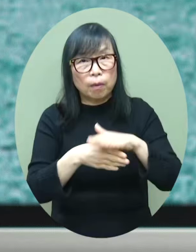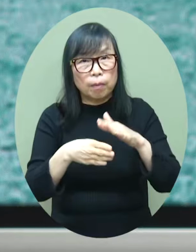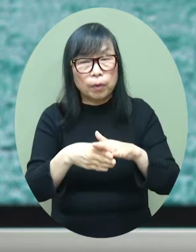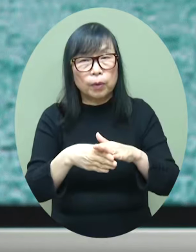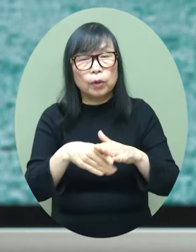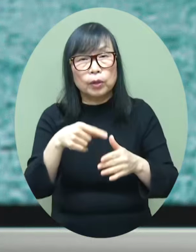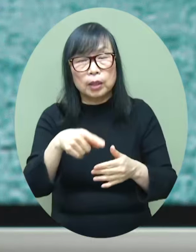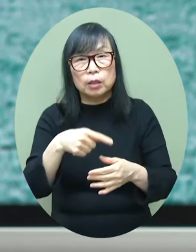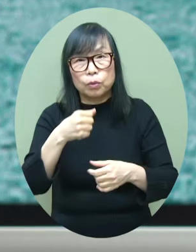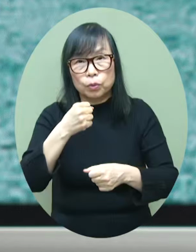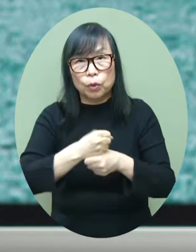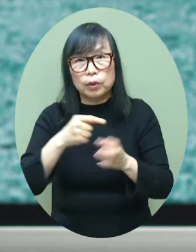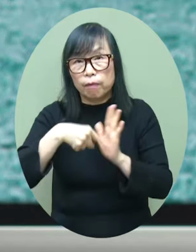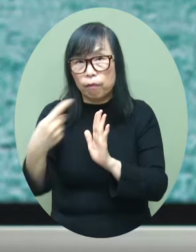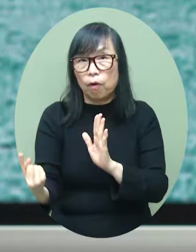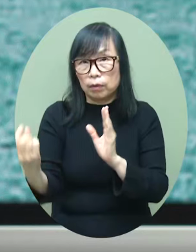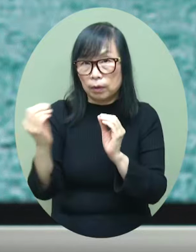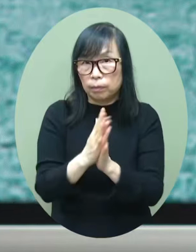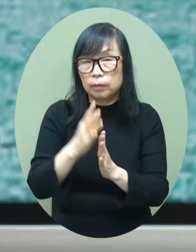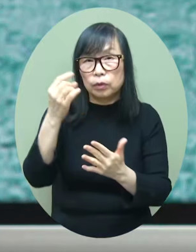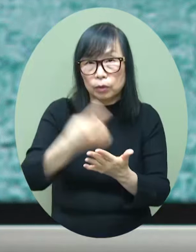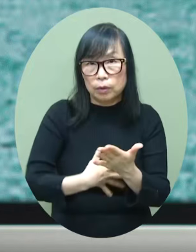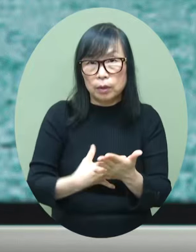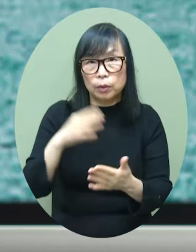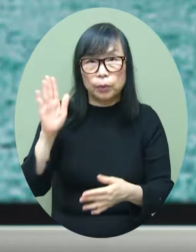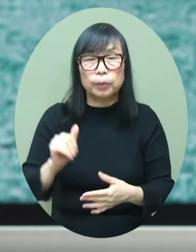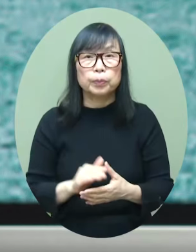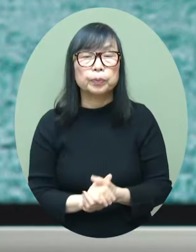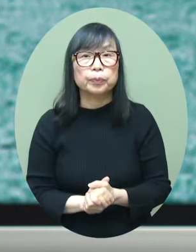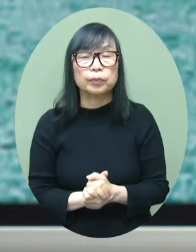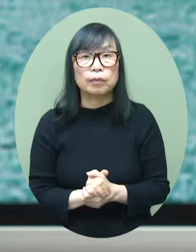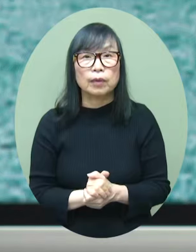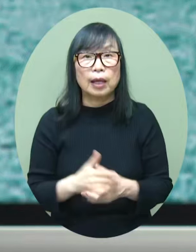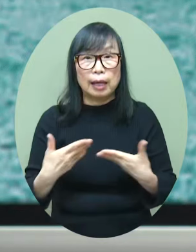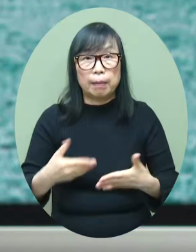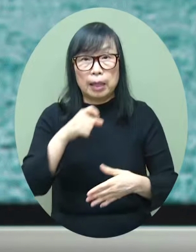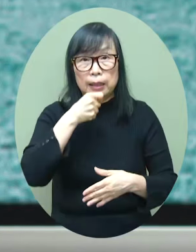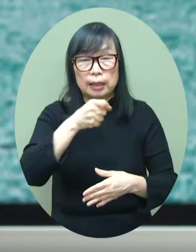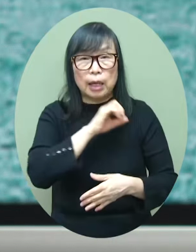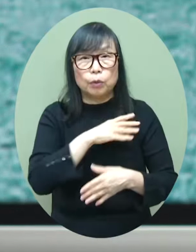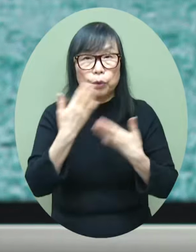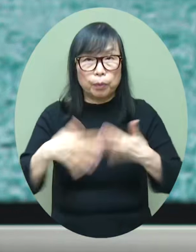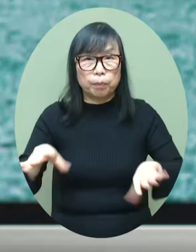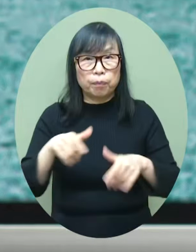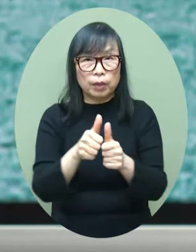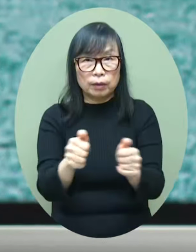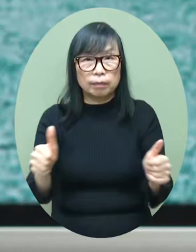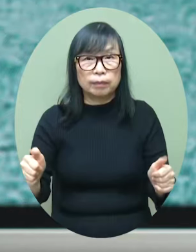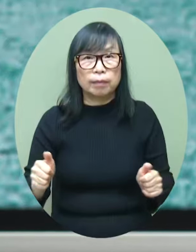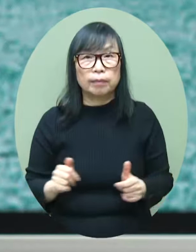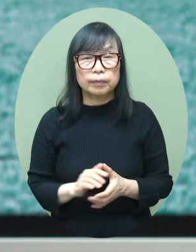們會做一些、防感染的措施的。 好，今天記者會完結了，多謝大家。